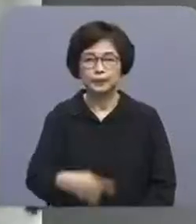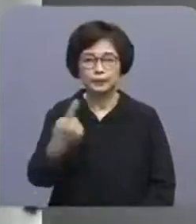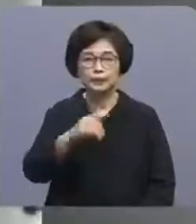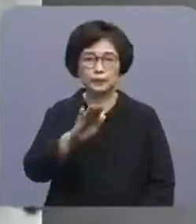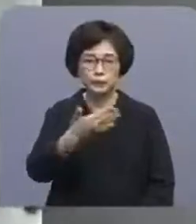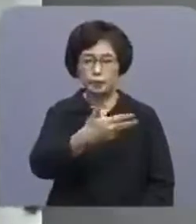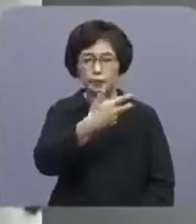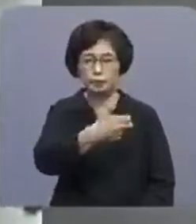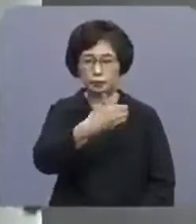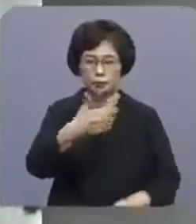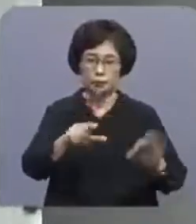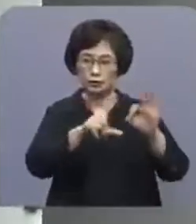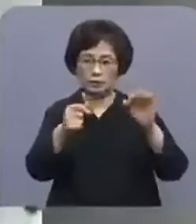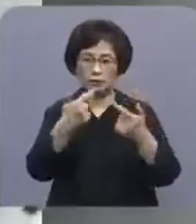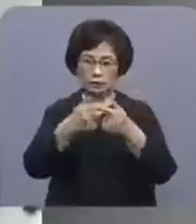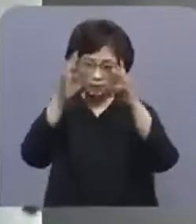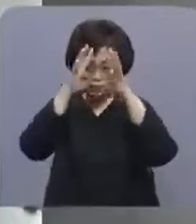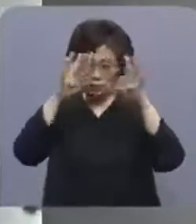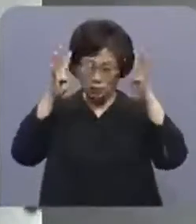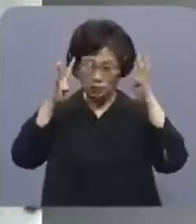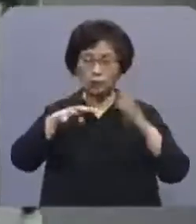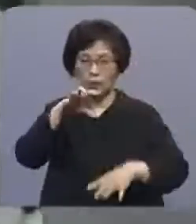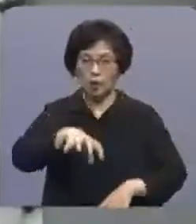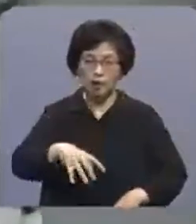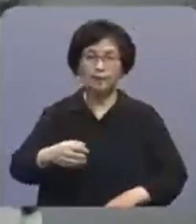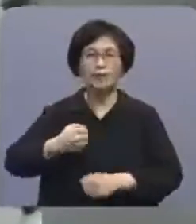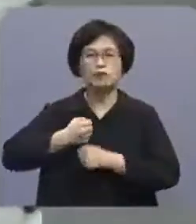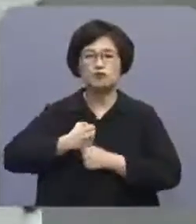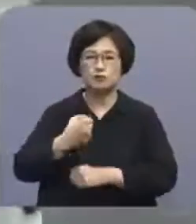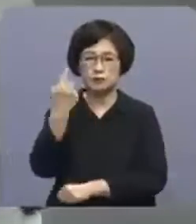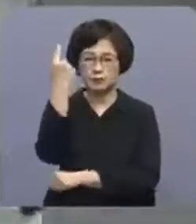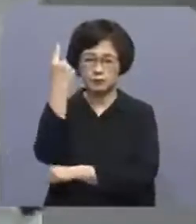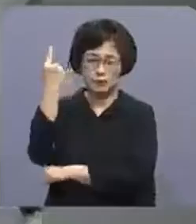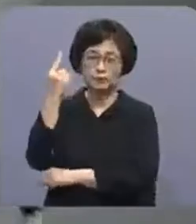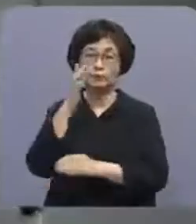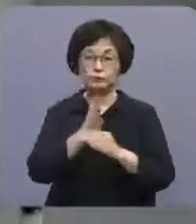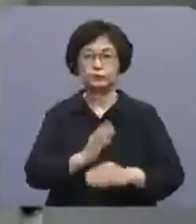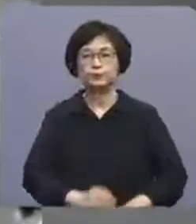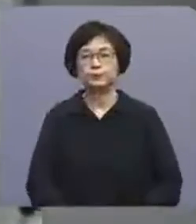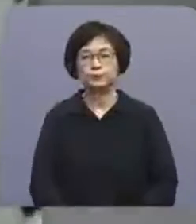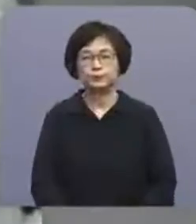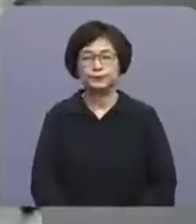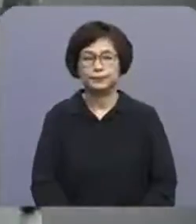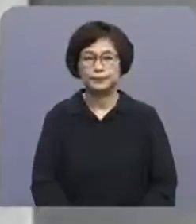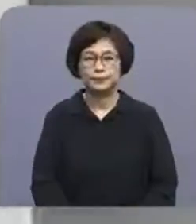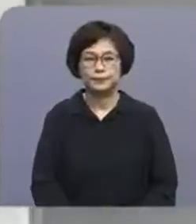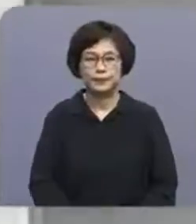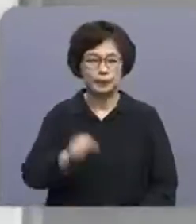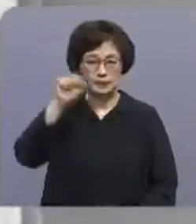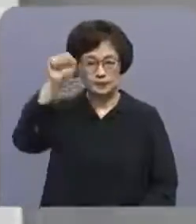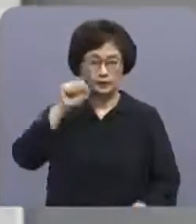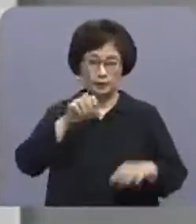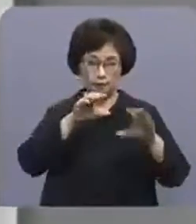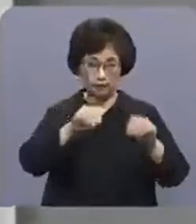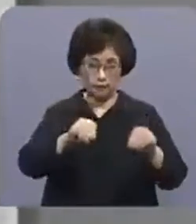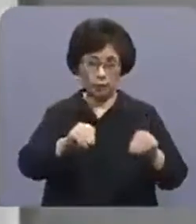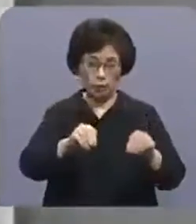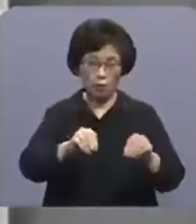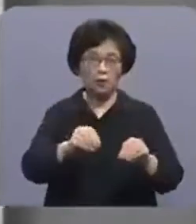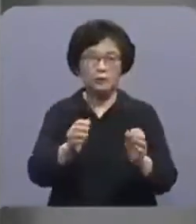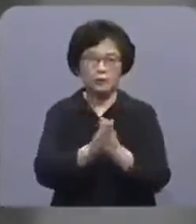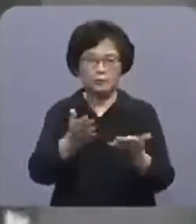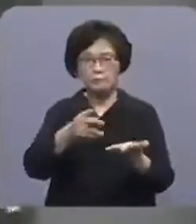1979년 10월 부산대학교 앞을 무장한 군인들이 삼엄하게 지키고 있습니다 집회 시위금지 언론 출판